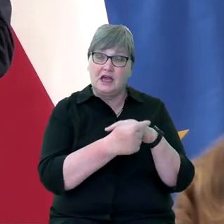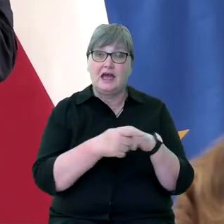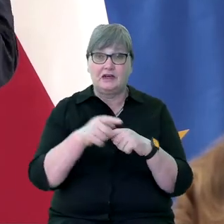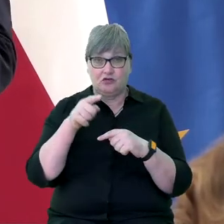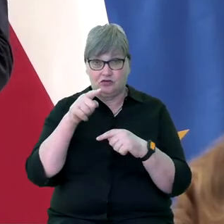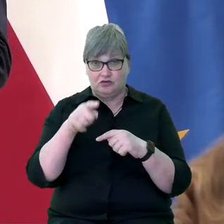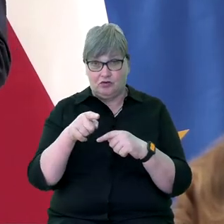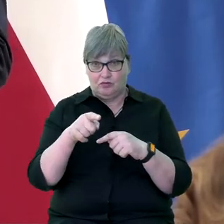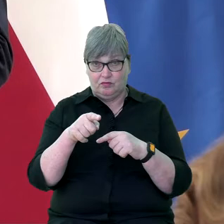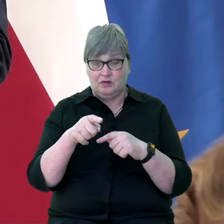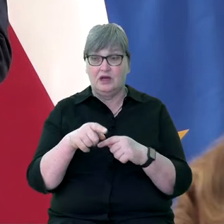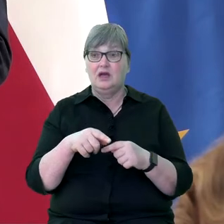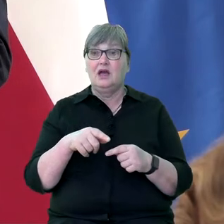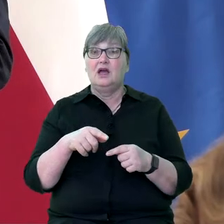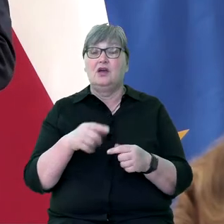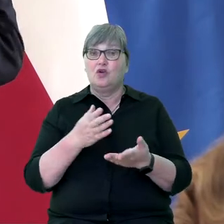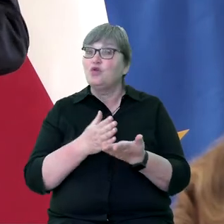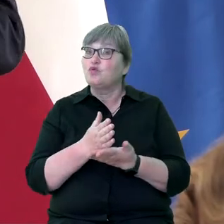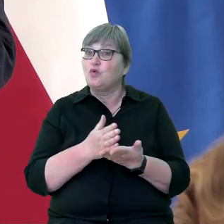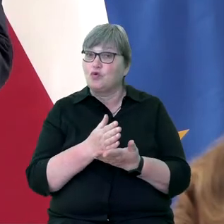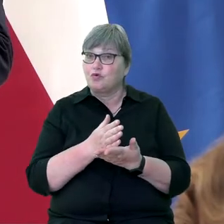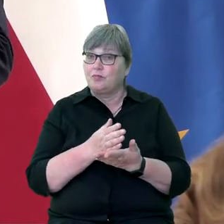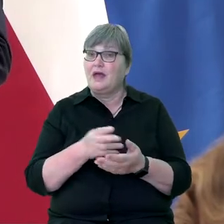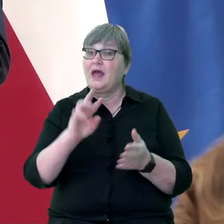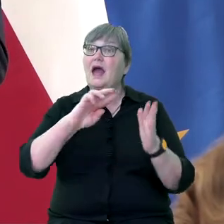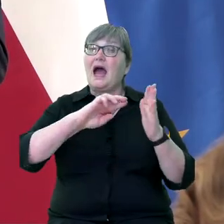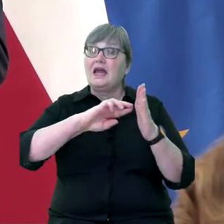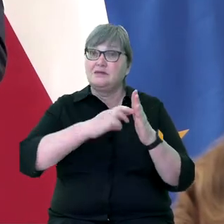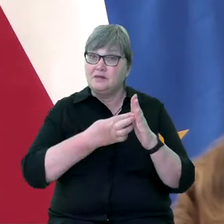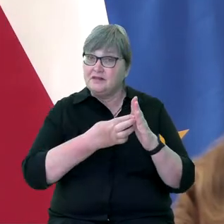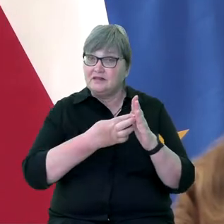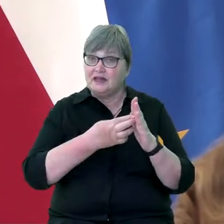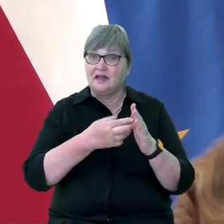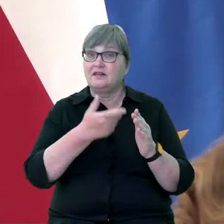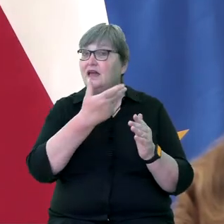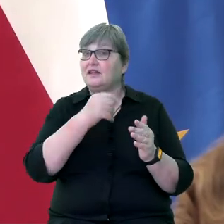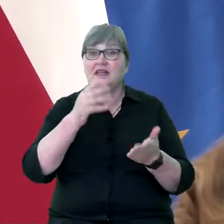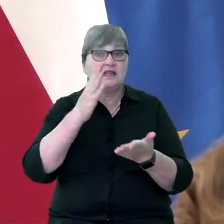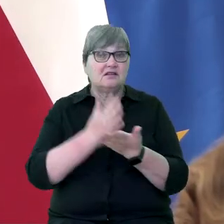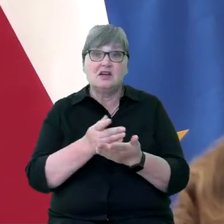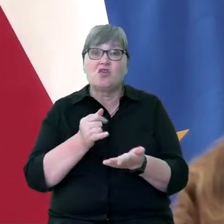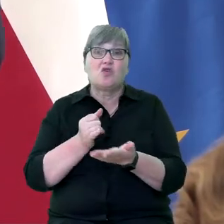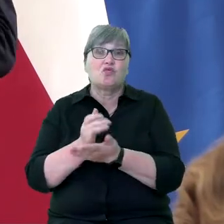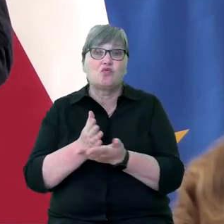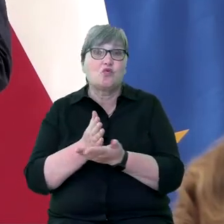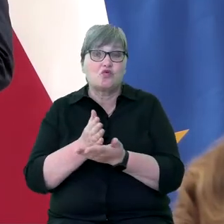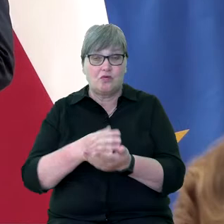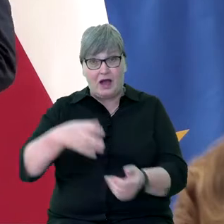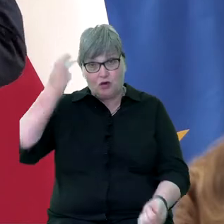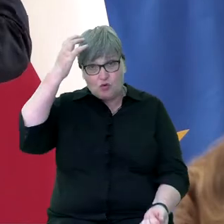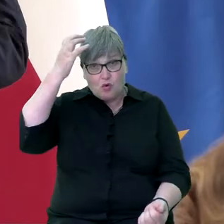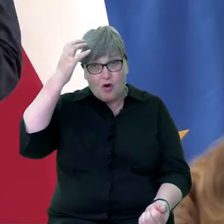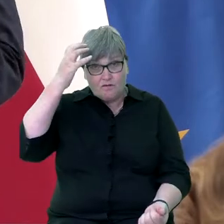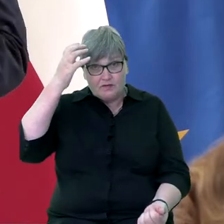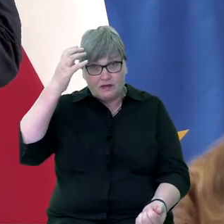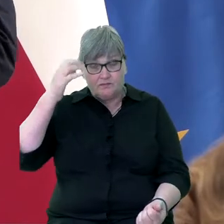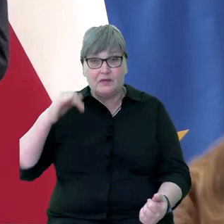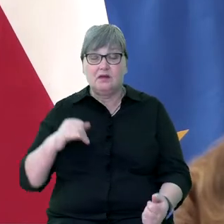że oto administracja nie jest sługą władcy, tylko